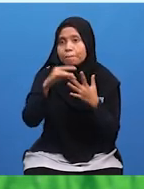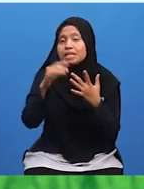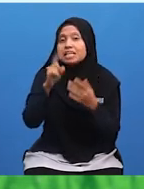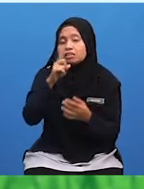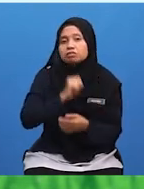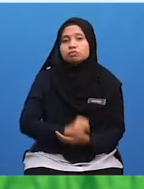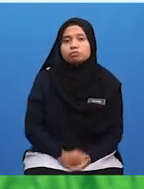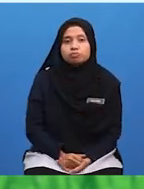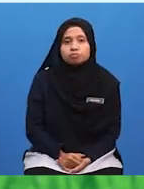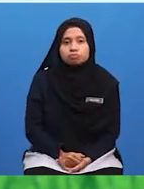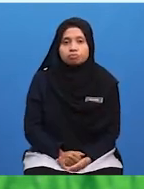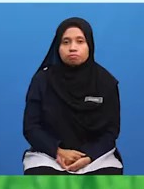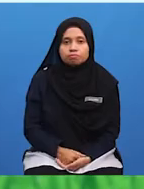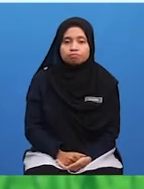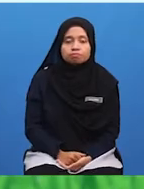atau tidak?